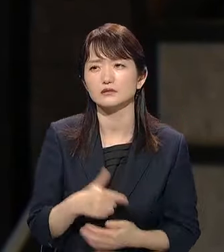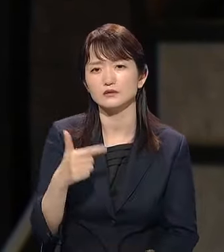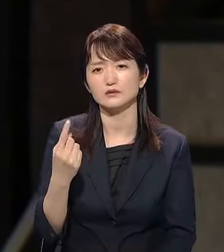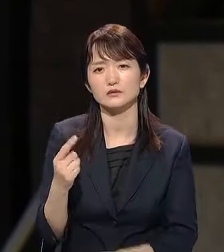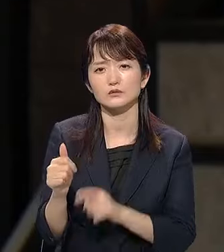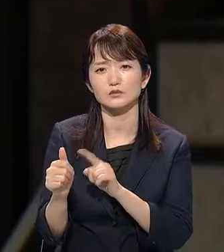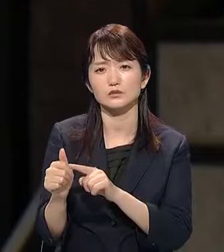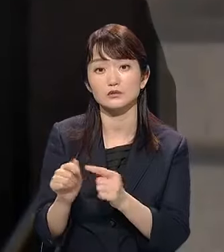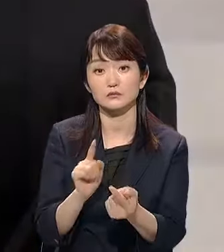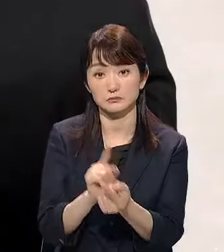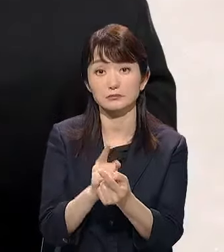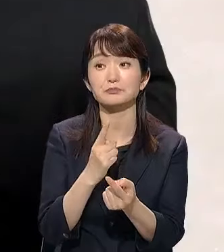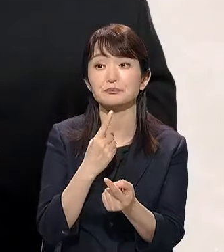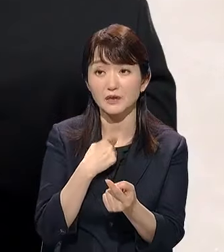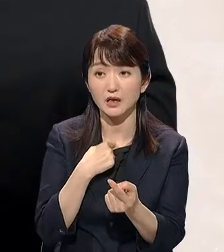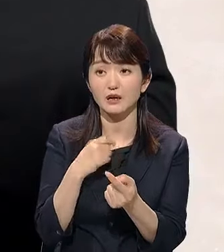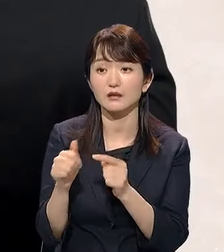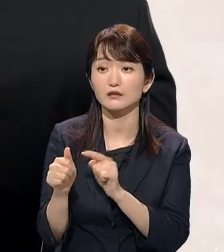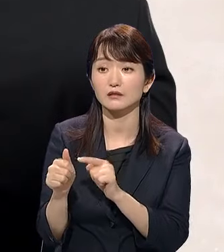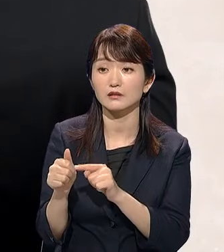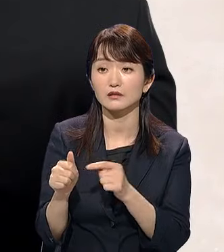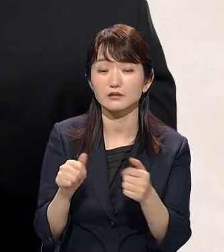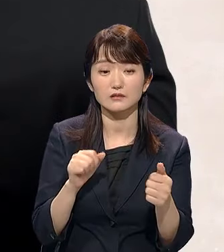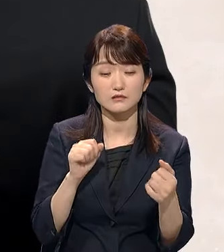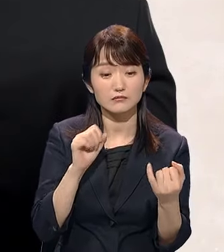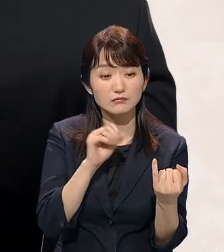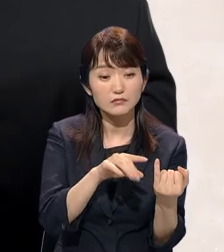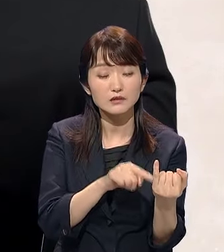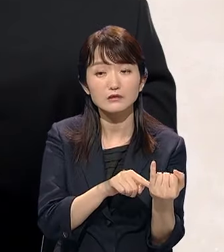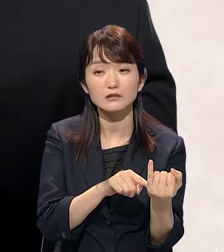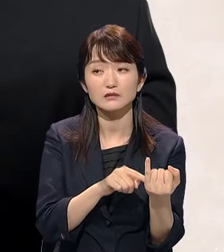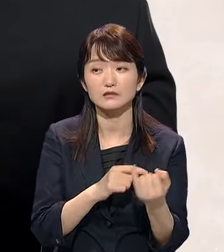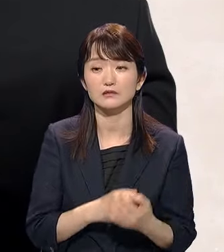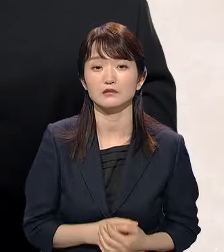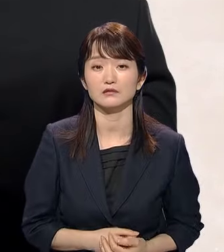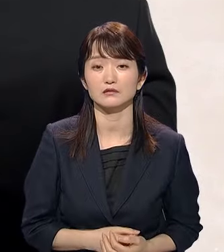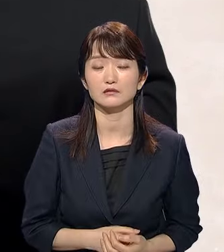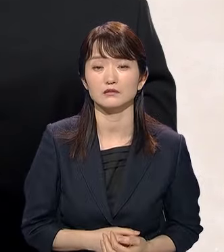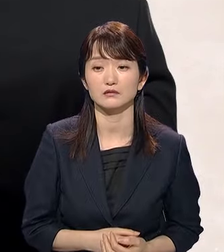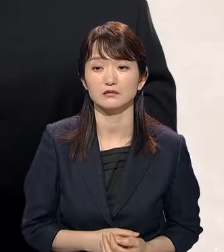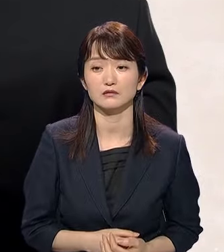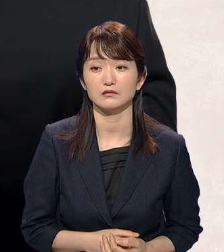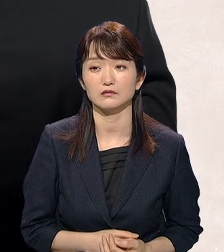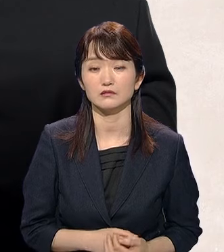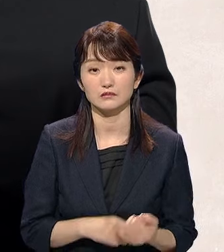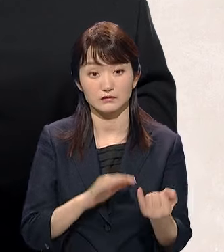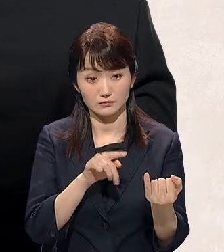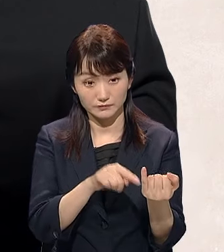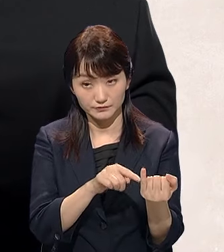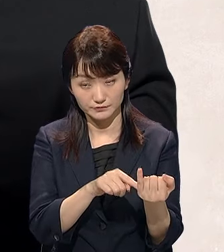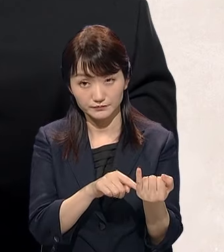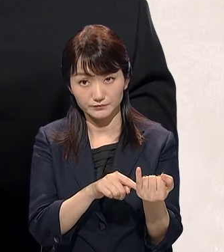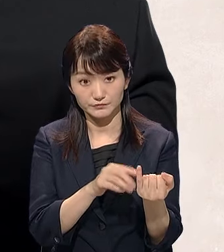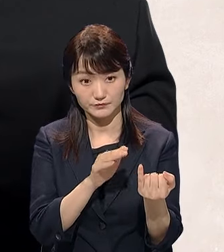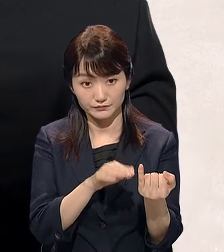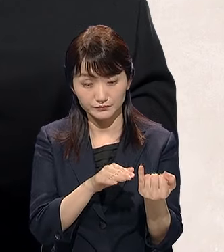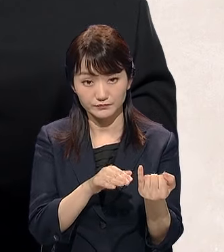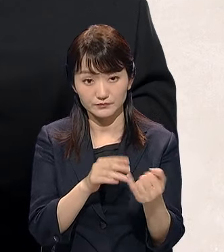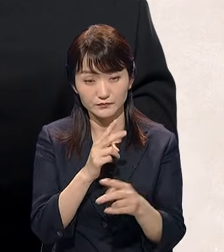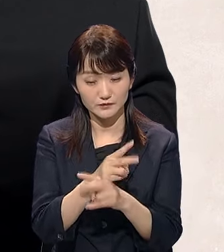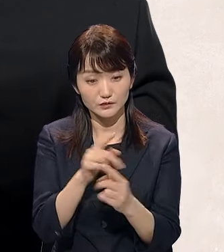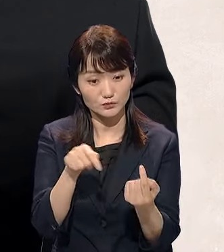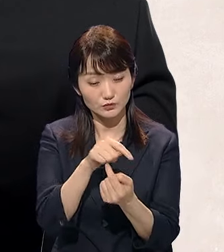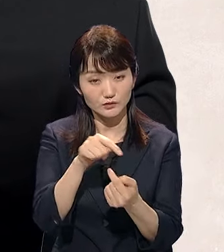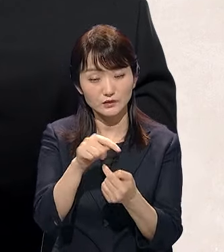씨를 이제 만난 적이 있는데 이 노 씨가 뭐라고 얘기를 하냐면 아 이게 당신도 이제 이렇게 쇼핑몰을 하려면